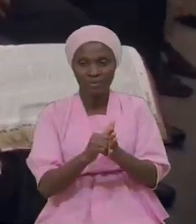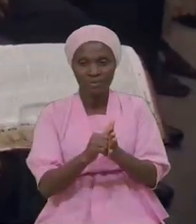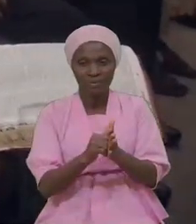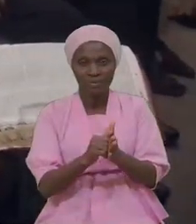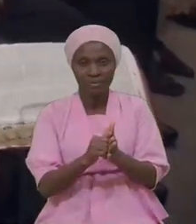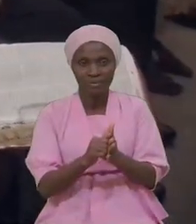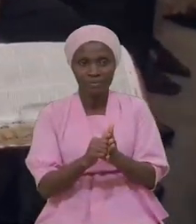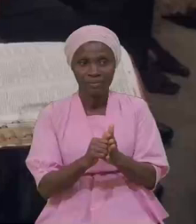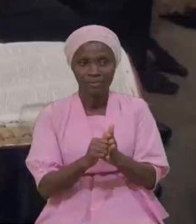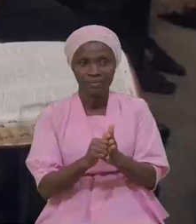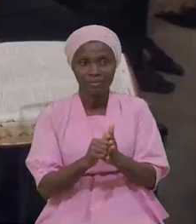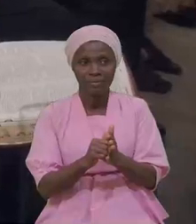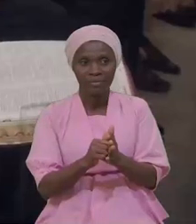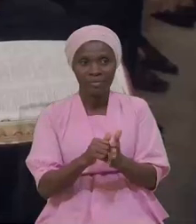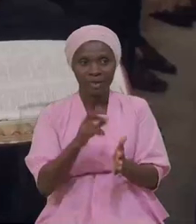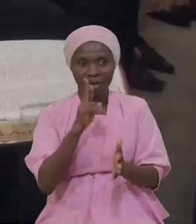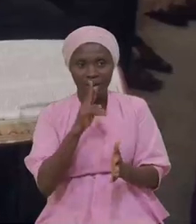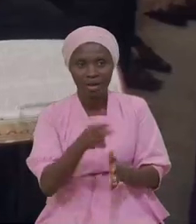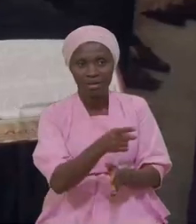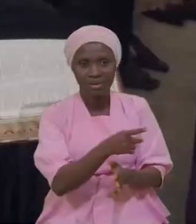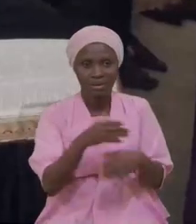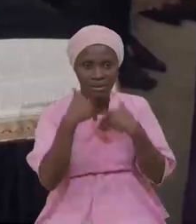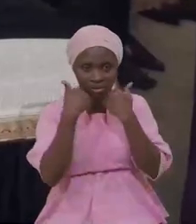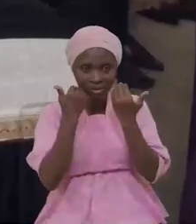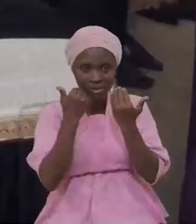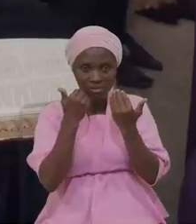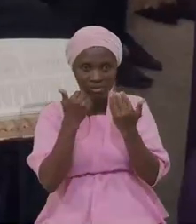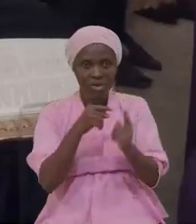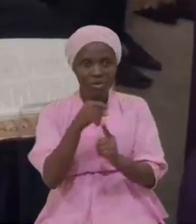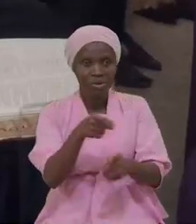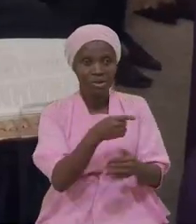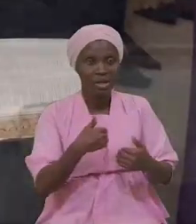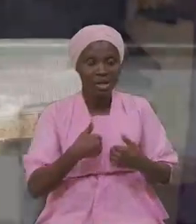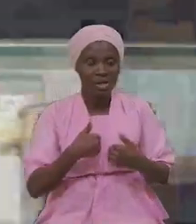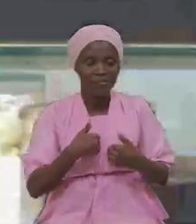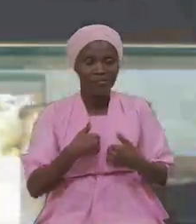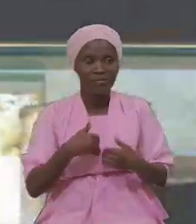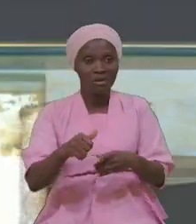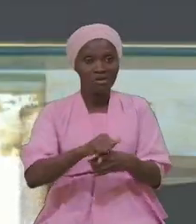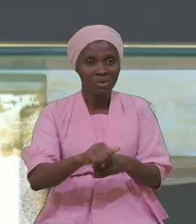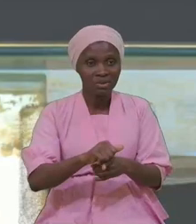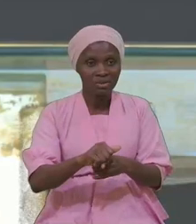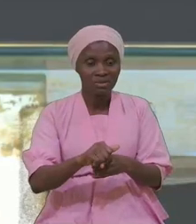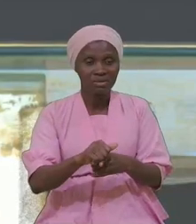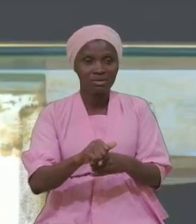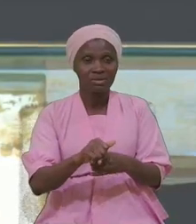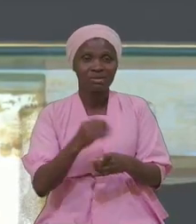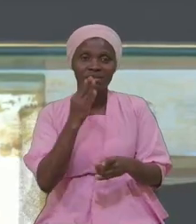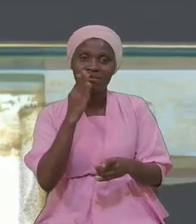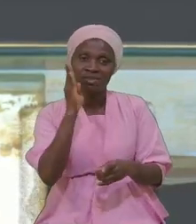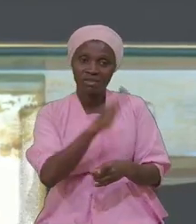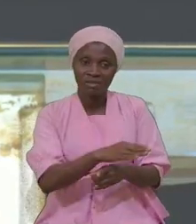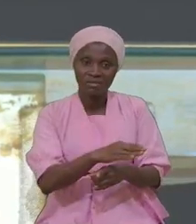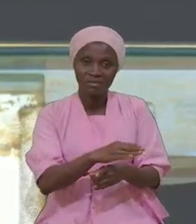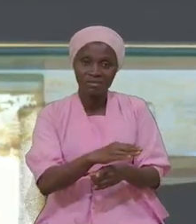Ils seront confus car ils commettent des abominations. Ces gens-là qui disent